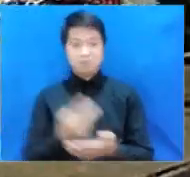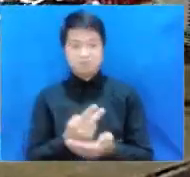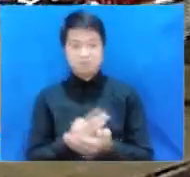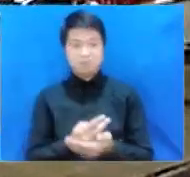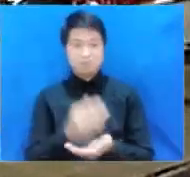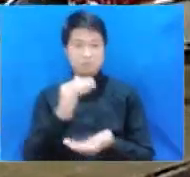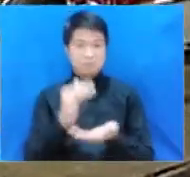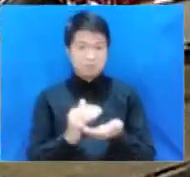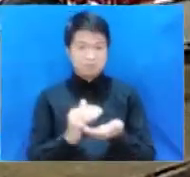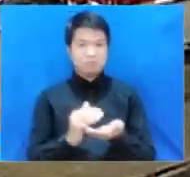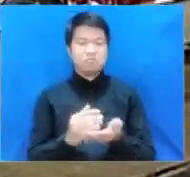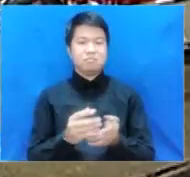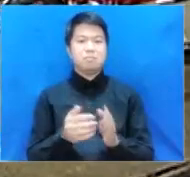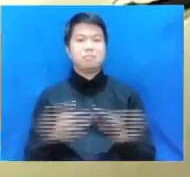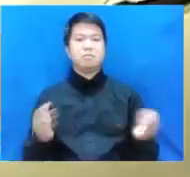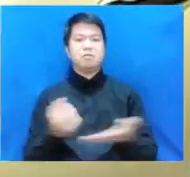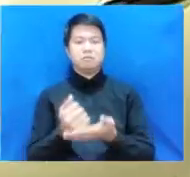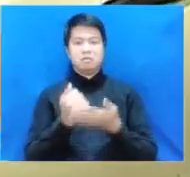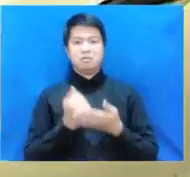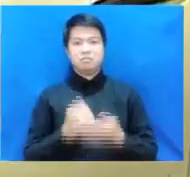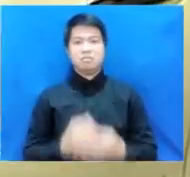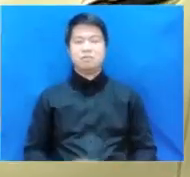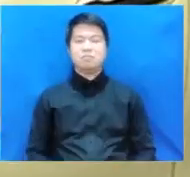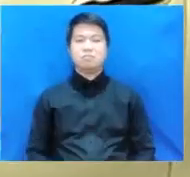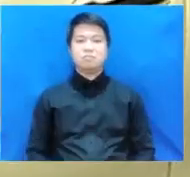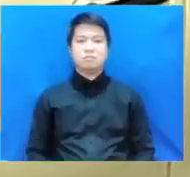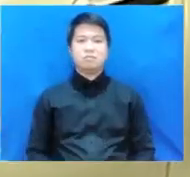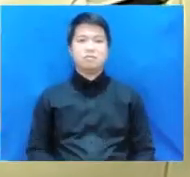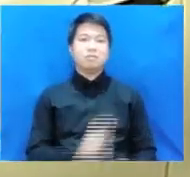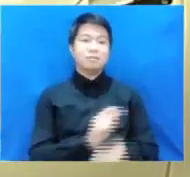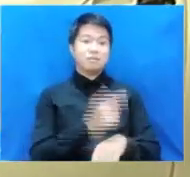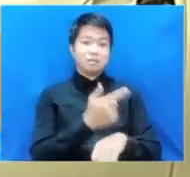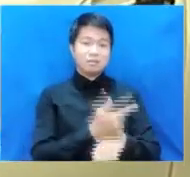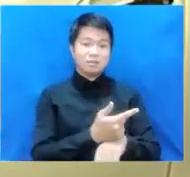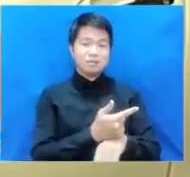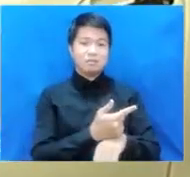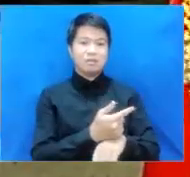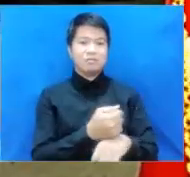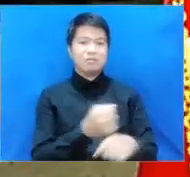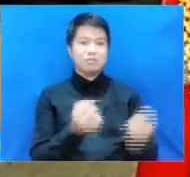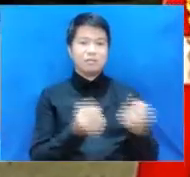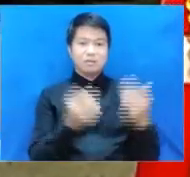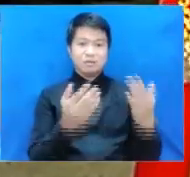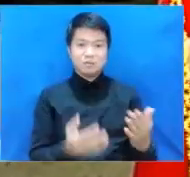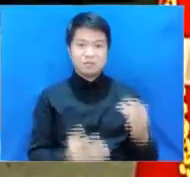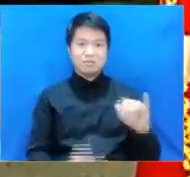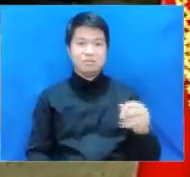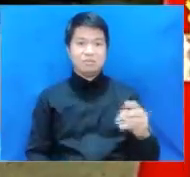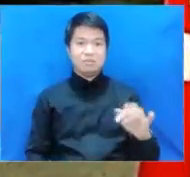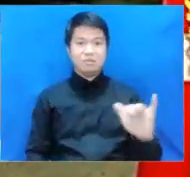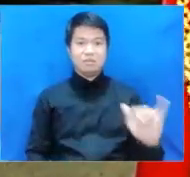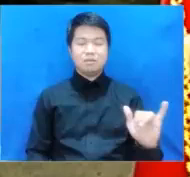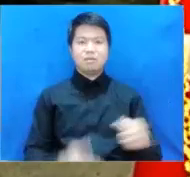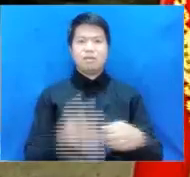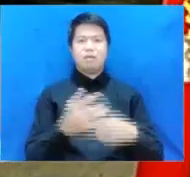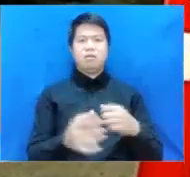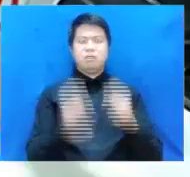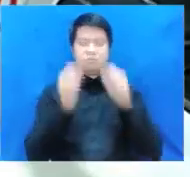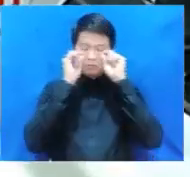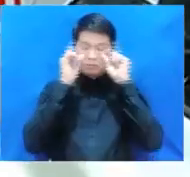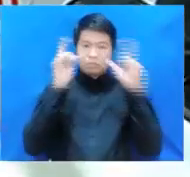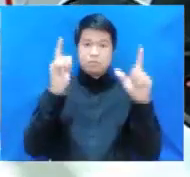sa Petrogas station na ito sa Taguig. Ang motoristang si Jerry, maaga pang gumising para lang mauna sa pila. Kasi